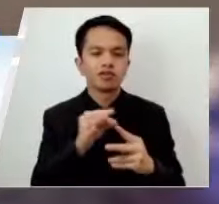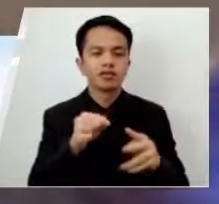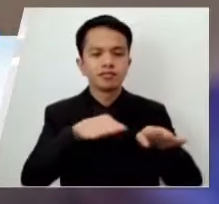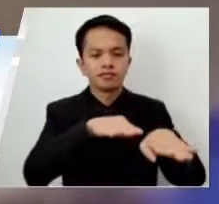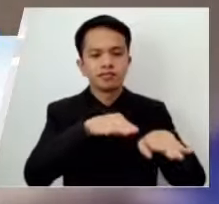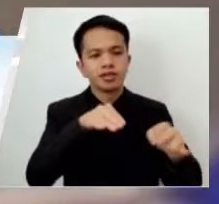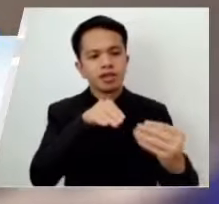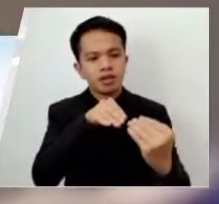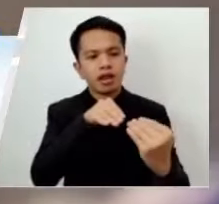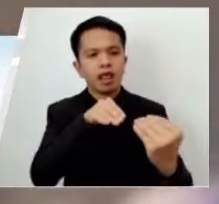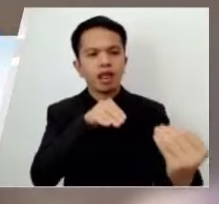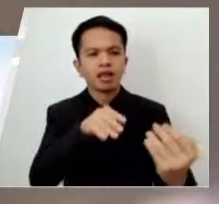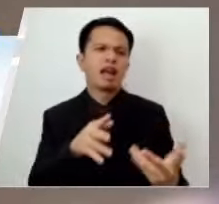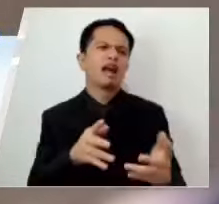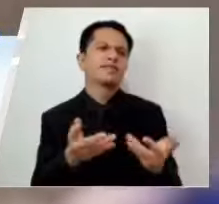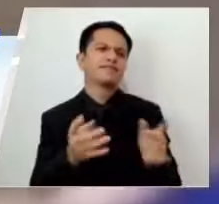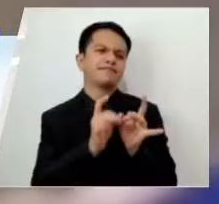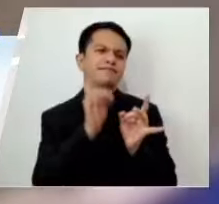niyan.